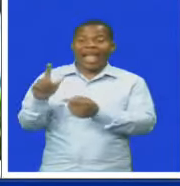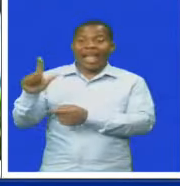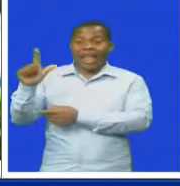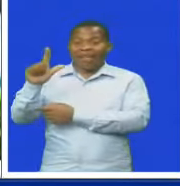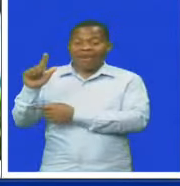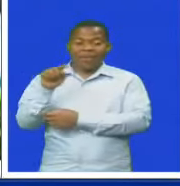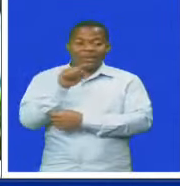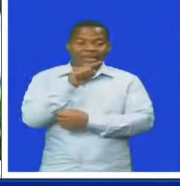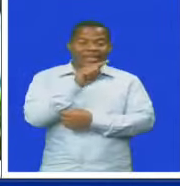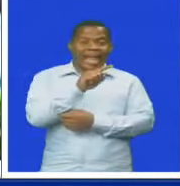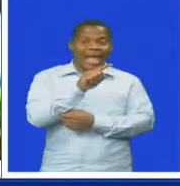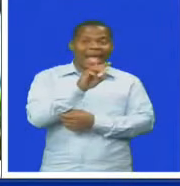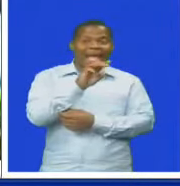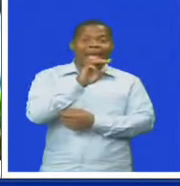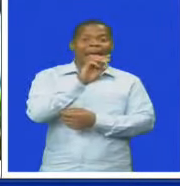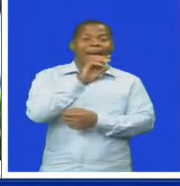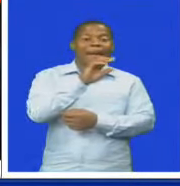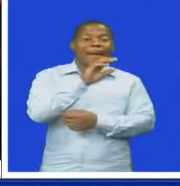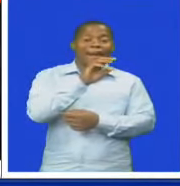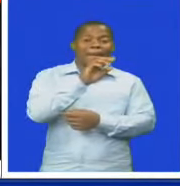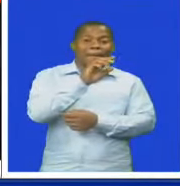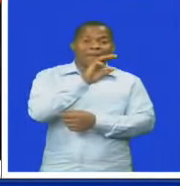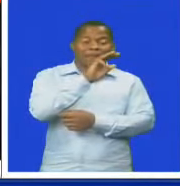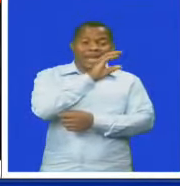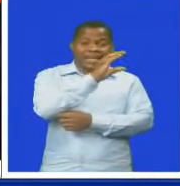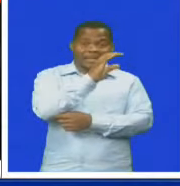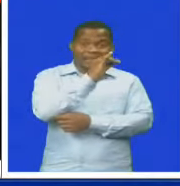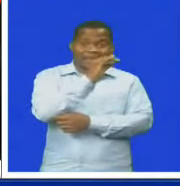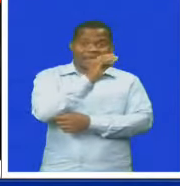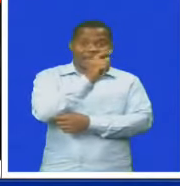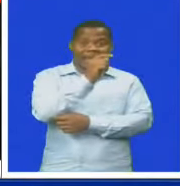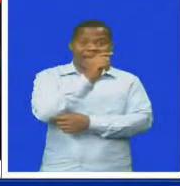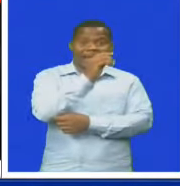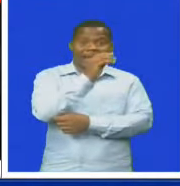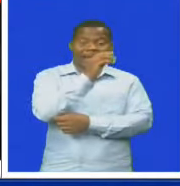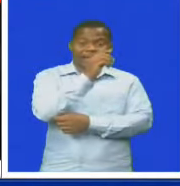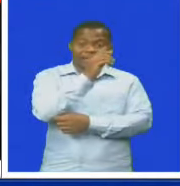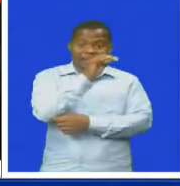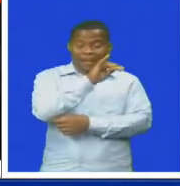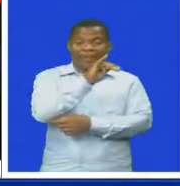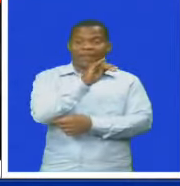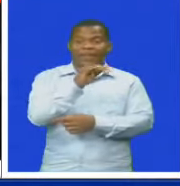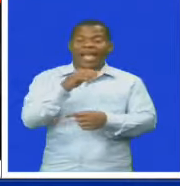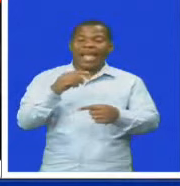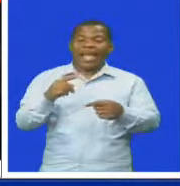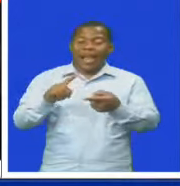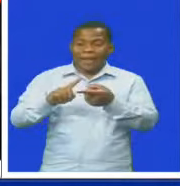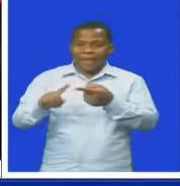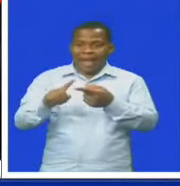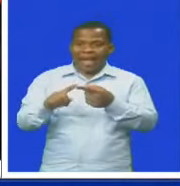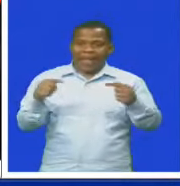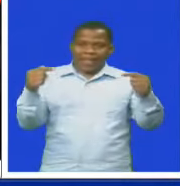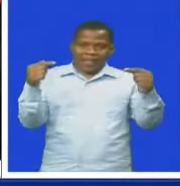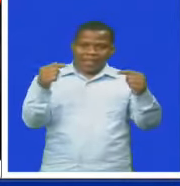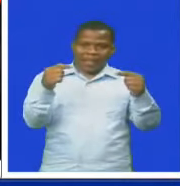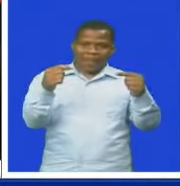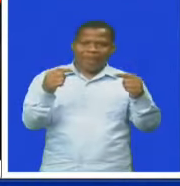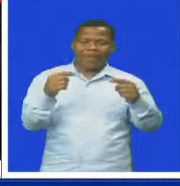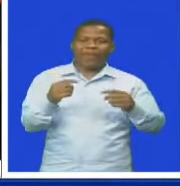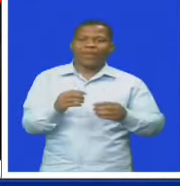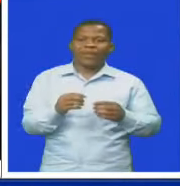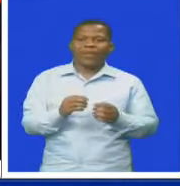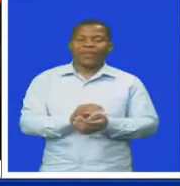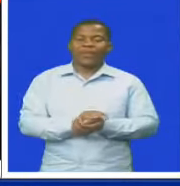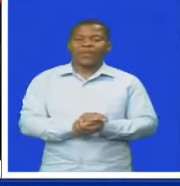ngala nangale. I-Arsenal ikhale phansi ku-Aston Villa ngemagoli lamathathu ecandzeni.